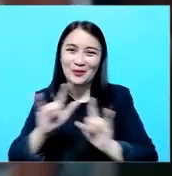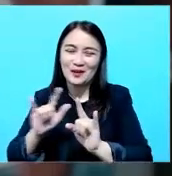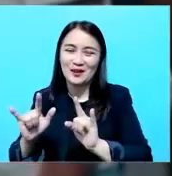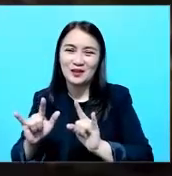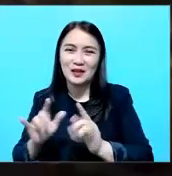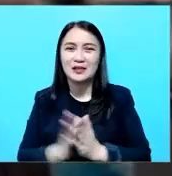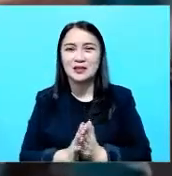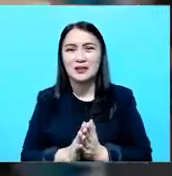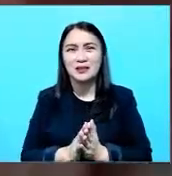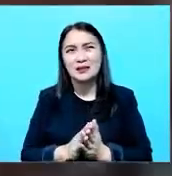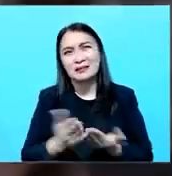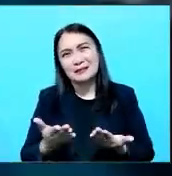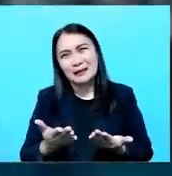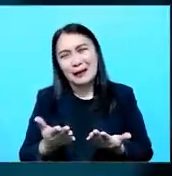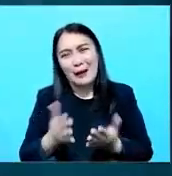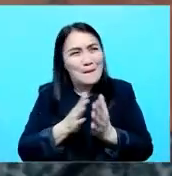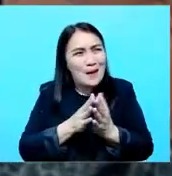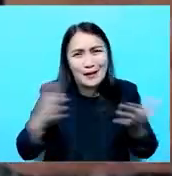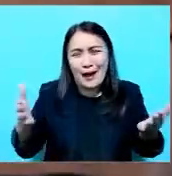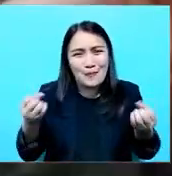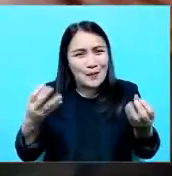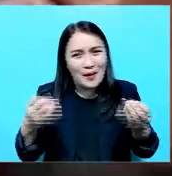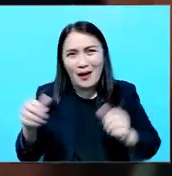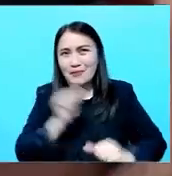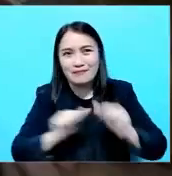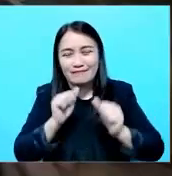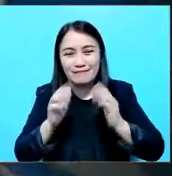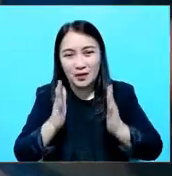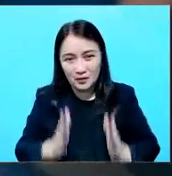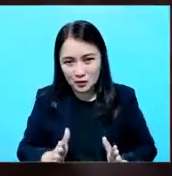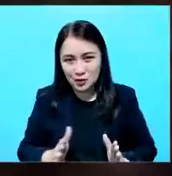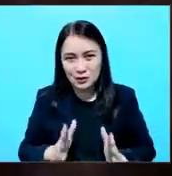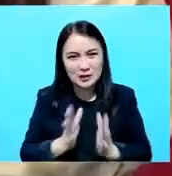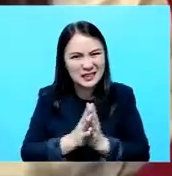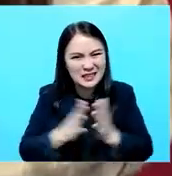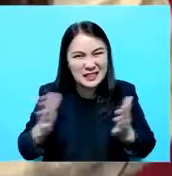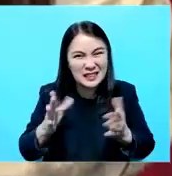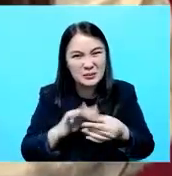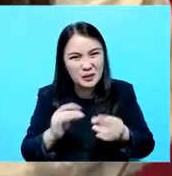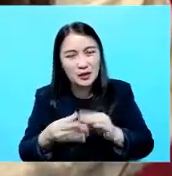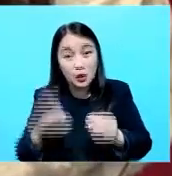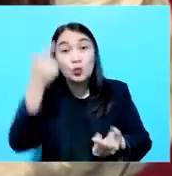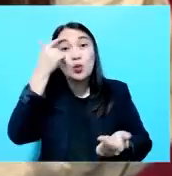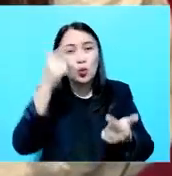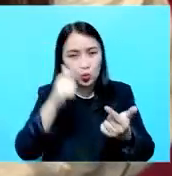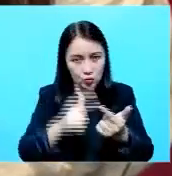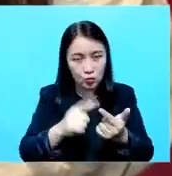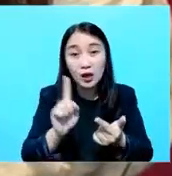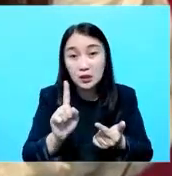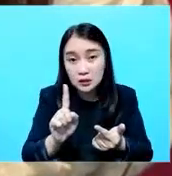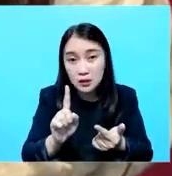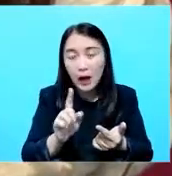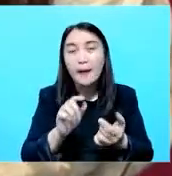buuin sa laki ng cast, sa napakahusay ng mga actors. Pero dahil alam mong iisa yung goal, na pagandahin yung show, na pamahalin